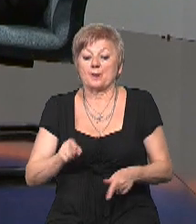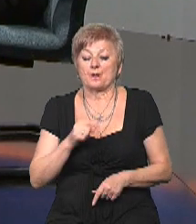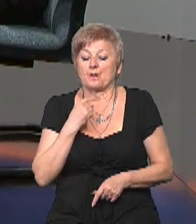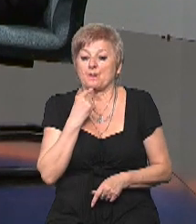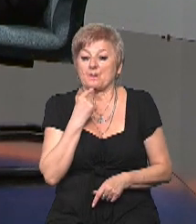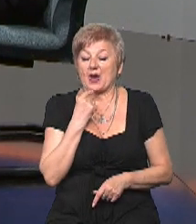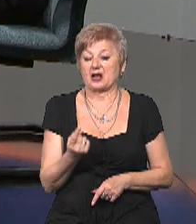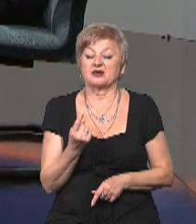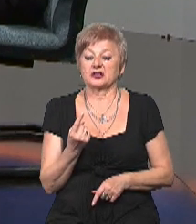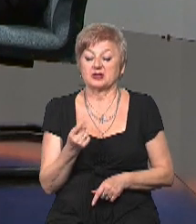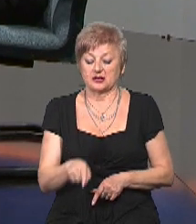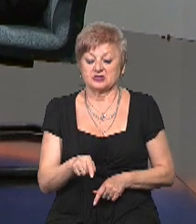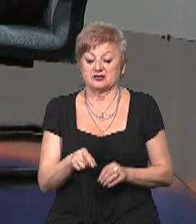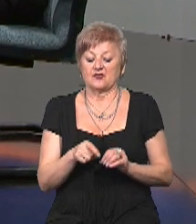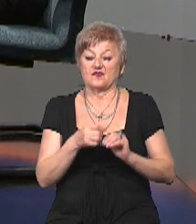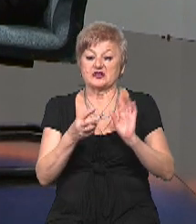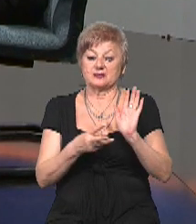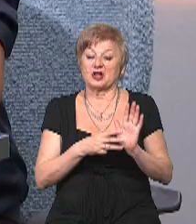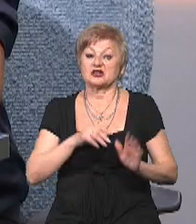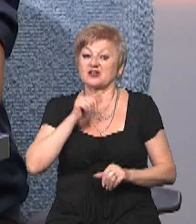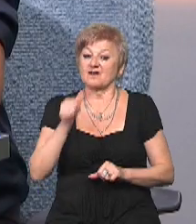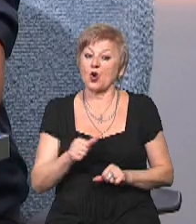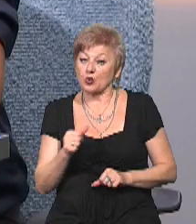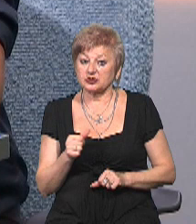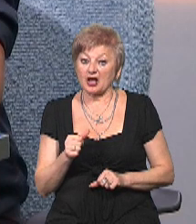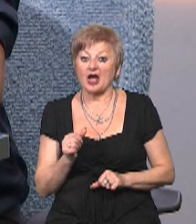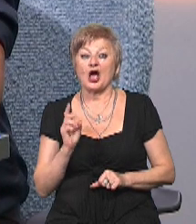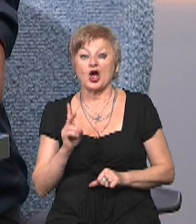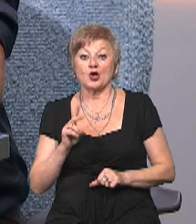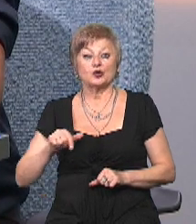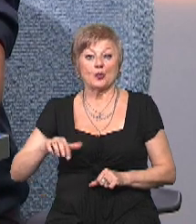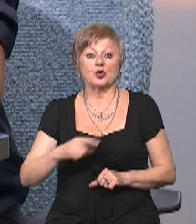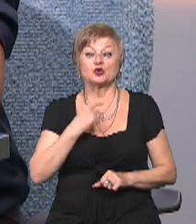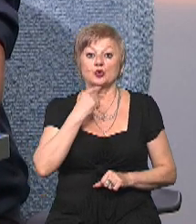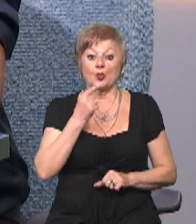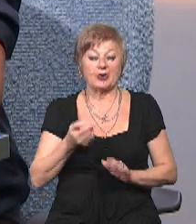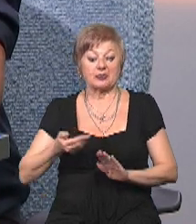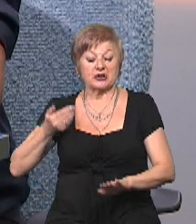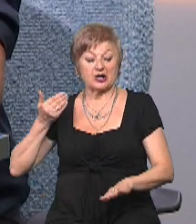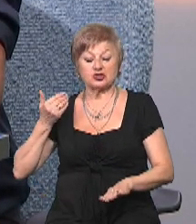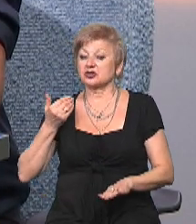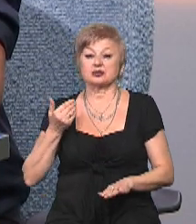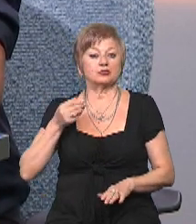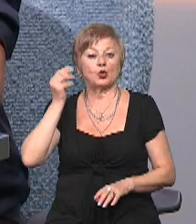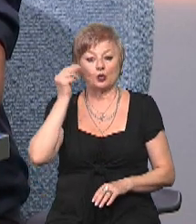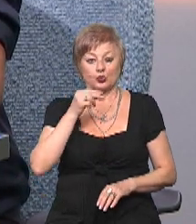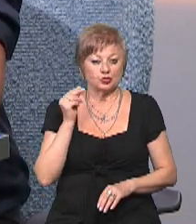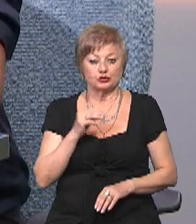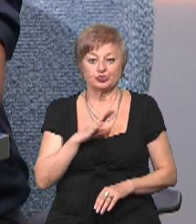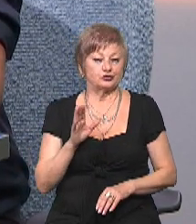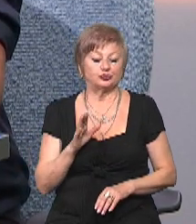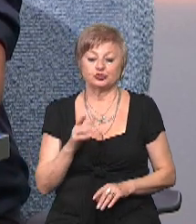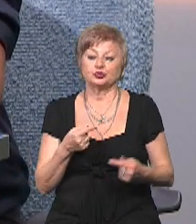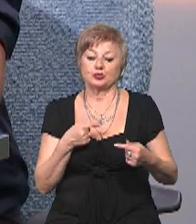з 1 вересня 2018 року. Ті, хто пішов у перший клас до цієї дати, навчаються за старою